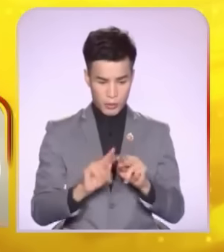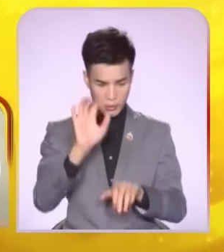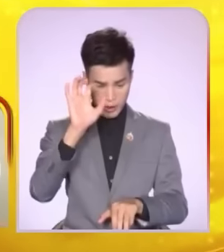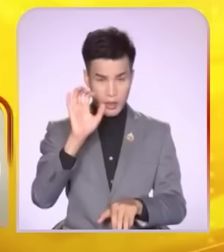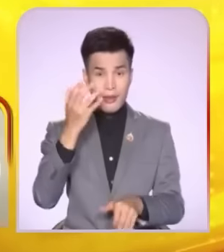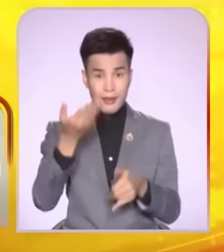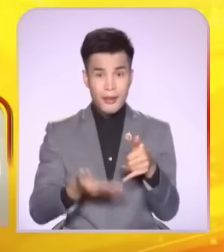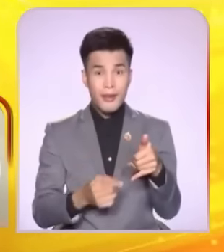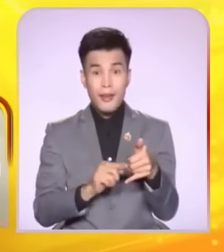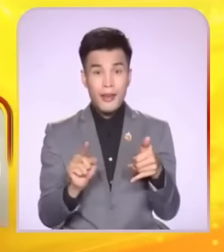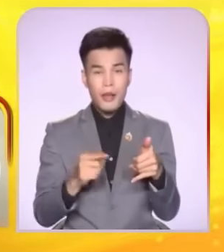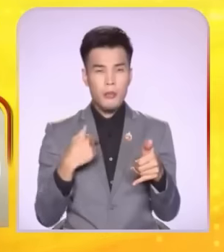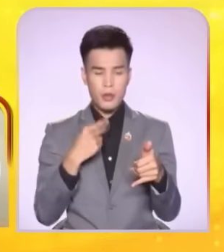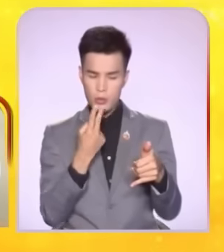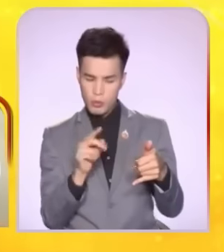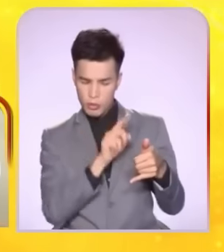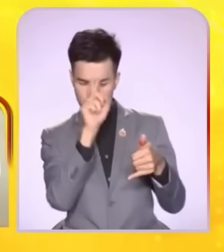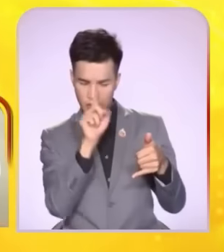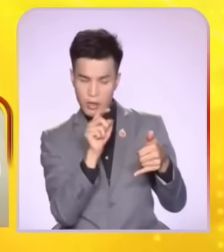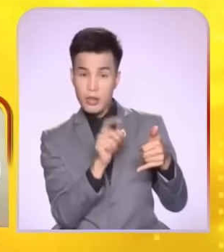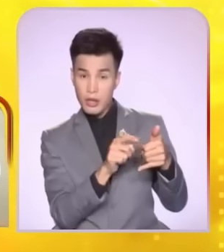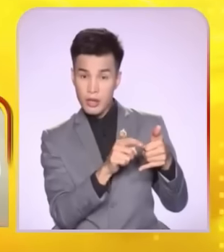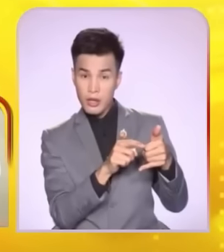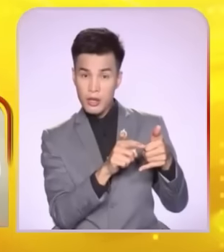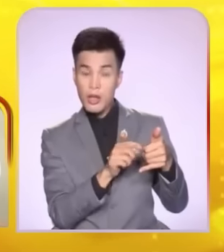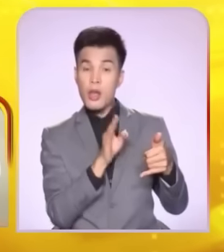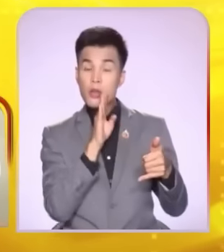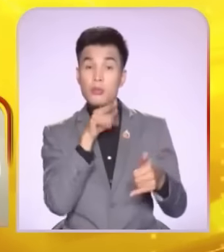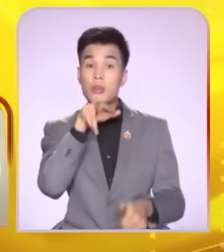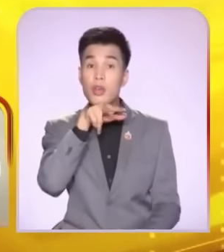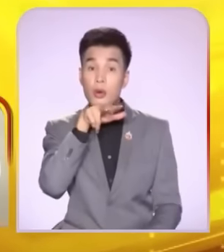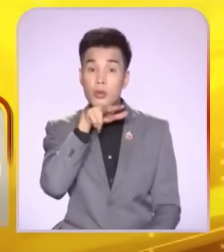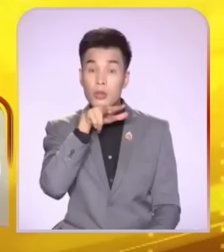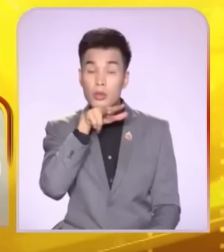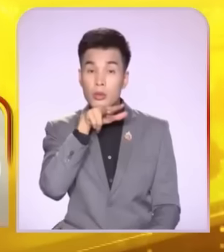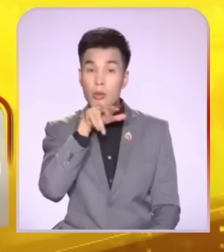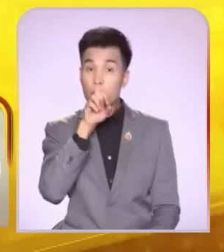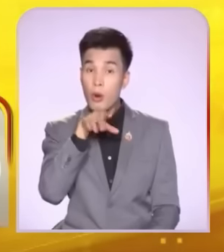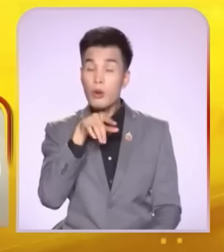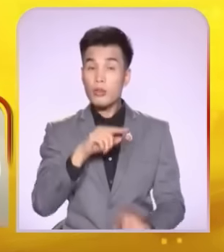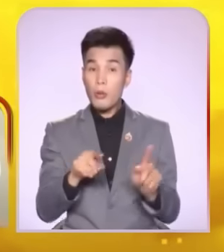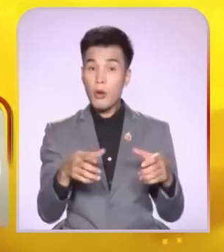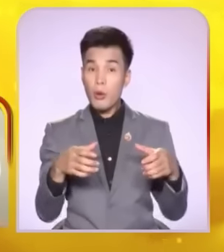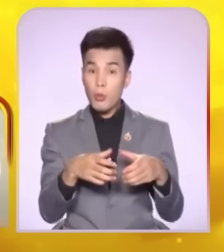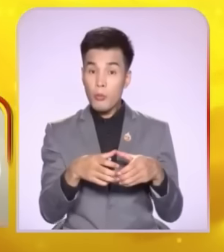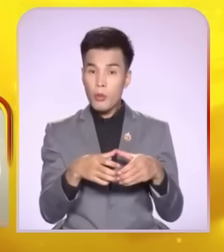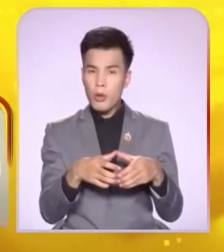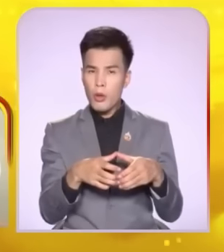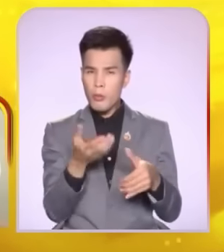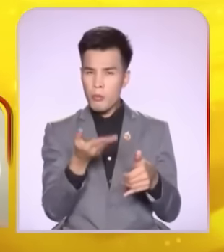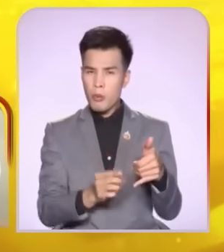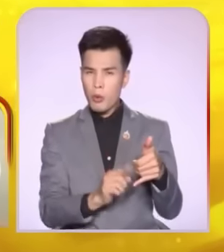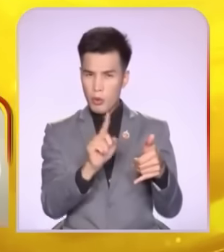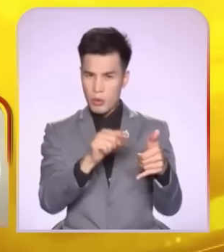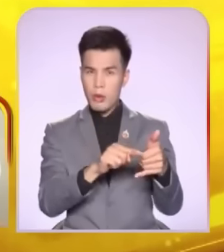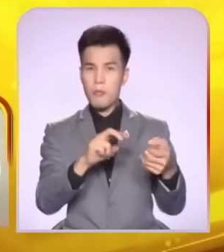ยมีคนตั้งข้อสังเกตว่าเอ๊ะถ้าคุณอนุทินพูดอย่างนี้แต่คนในพรรคอาจจะนะฮะ